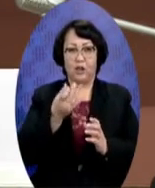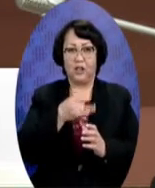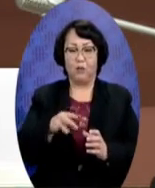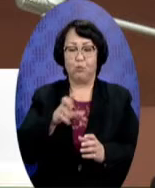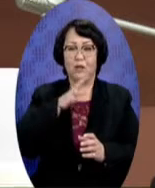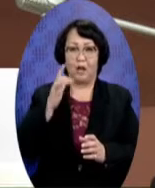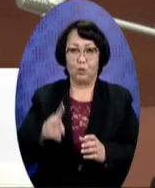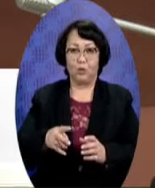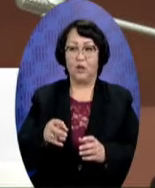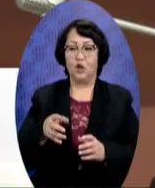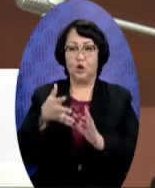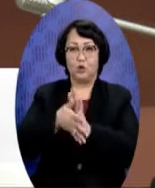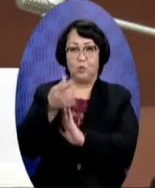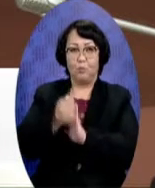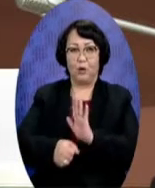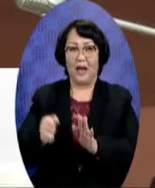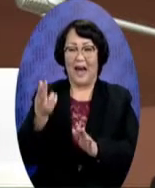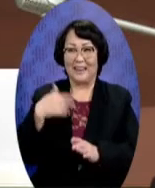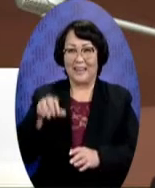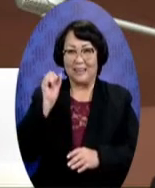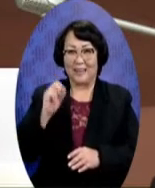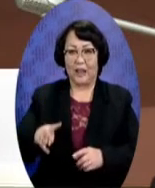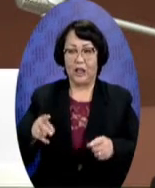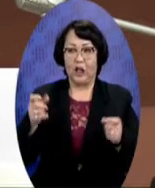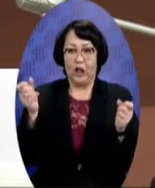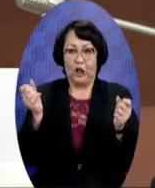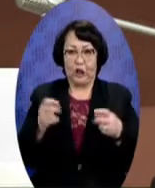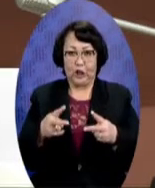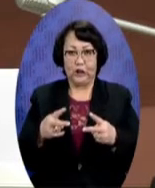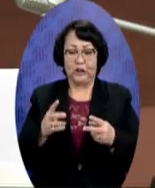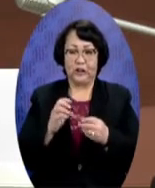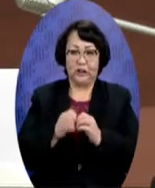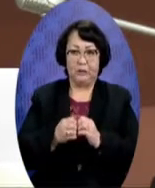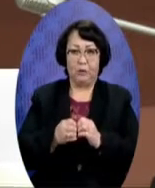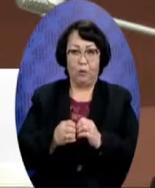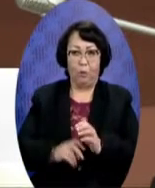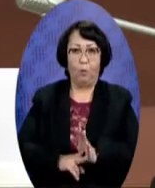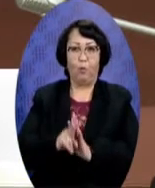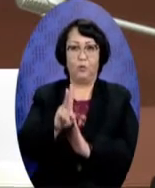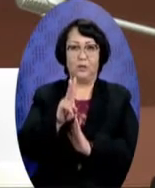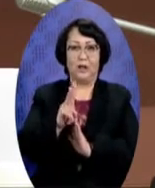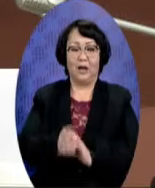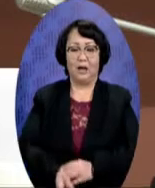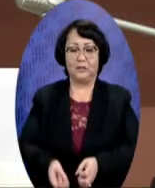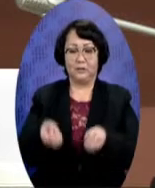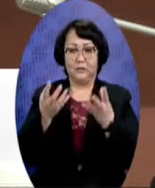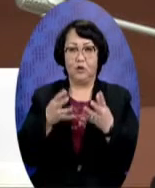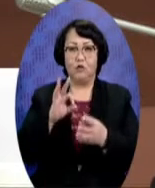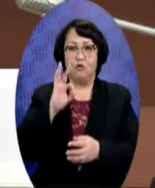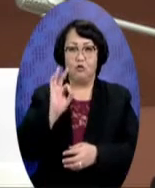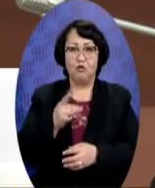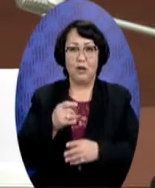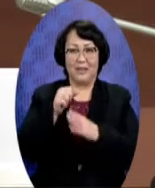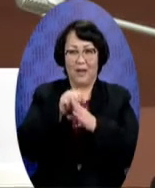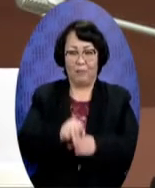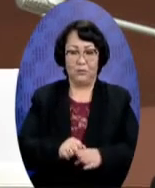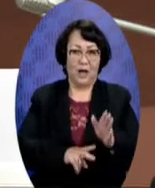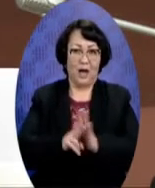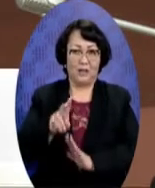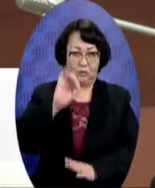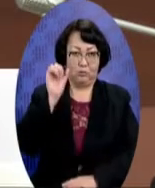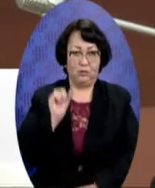өргөж байх үедээ одоо бий болгосон одоо өрийн асуудлуудыг